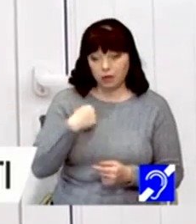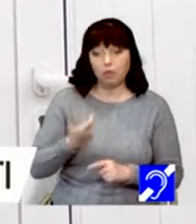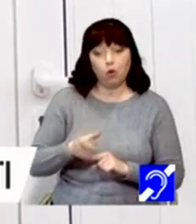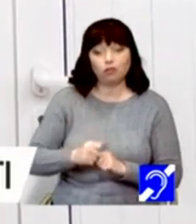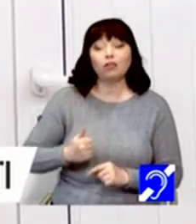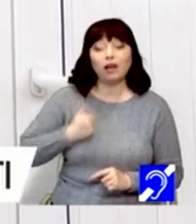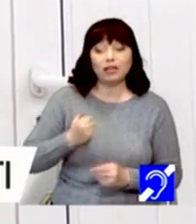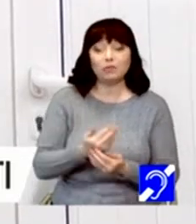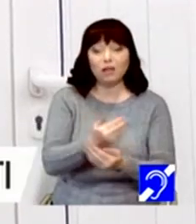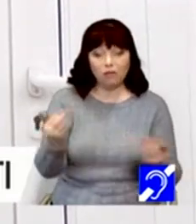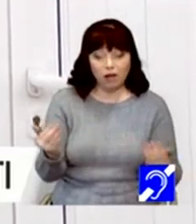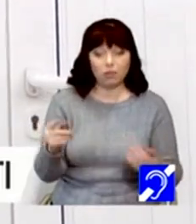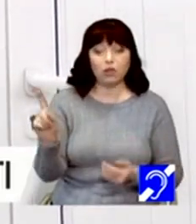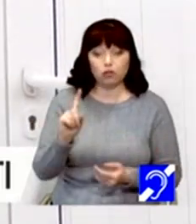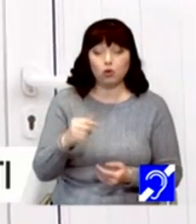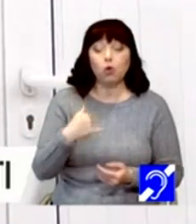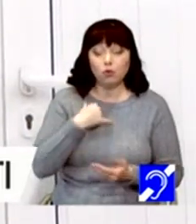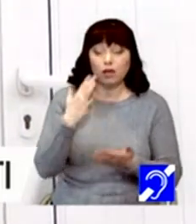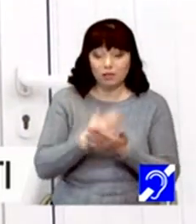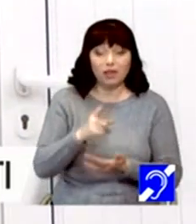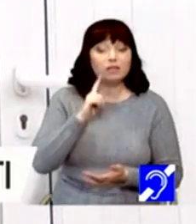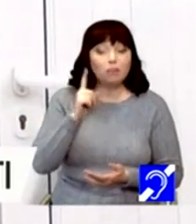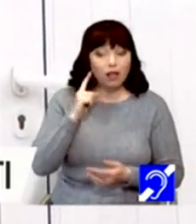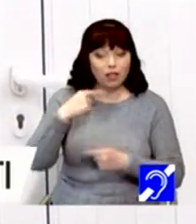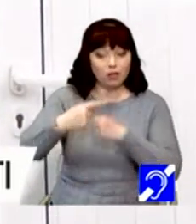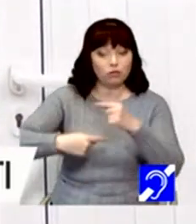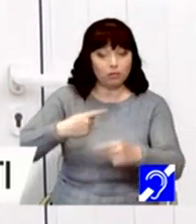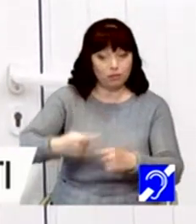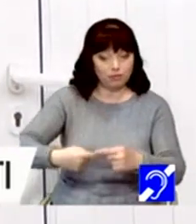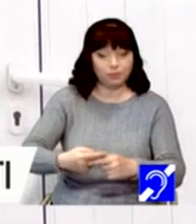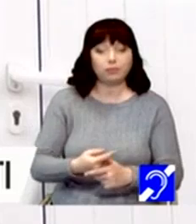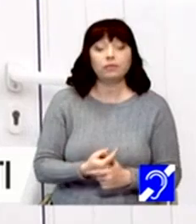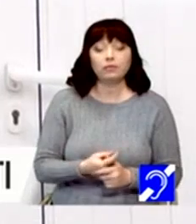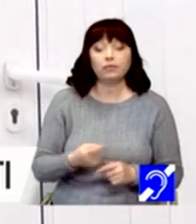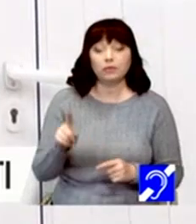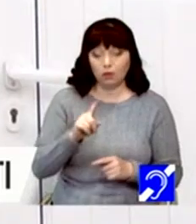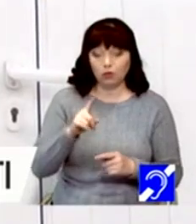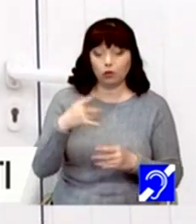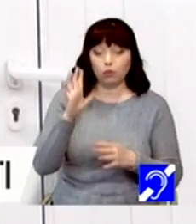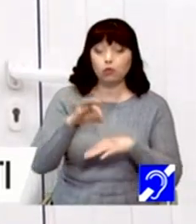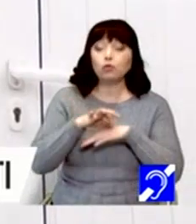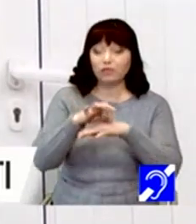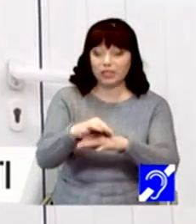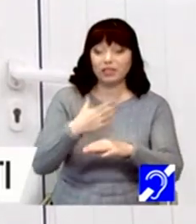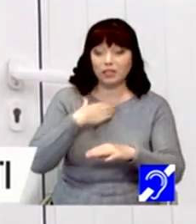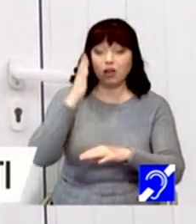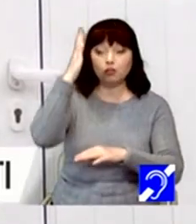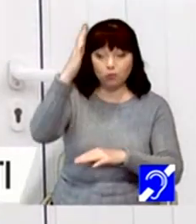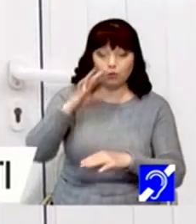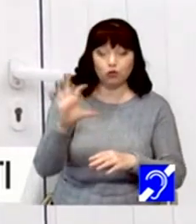mândri de voi pentru ca avem tinere vlăstare care duce generații de noastre mai departe pentru